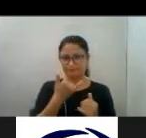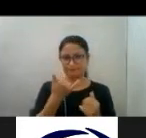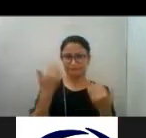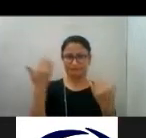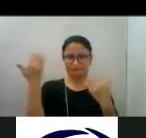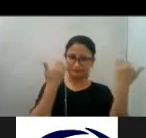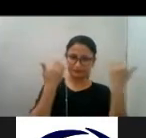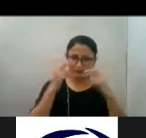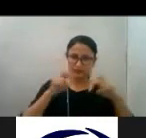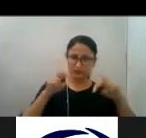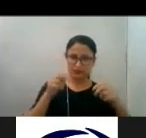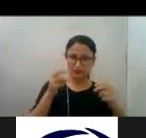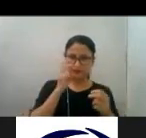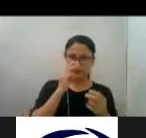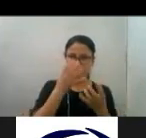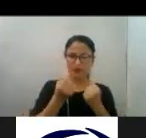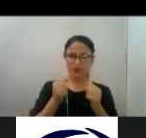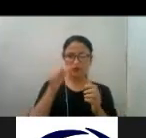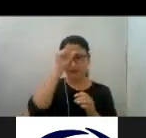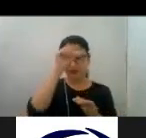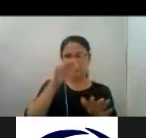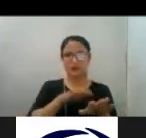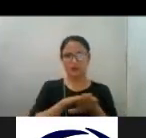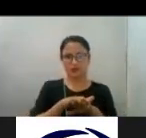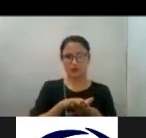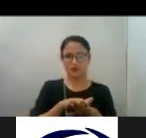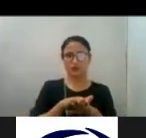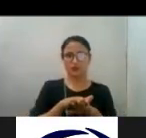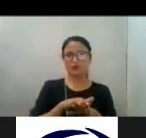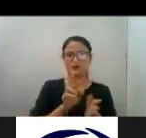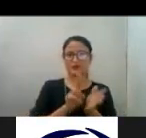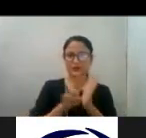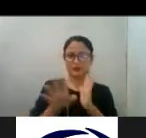पाएका जानकारीहरू, तथ्य नतिजाहरू